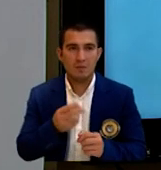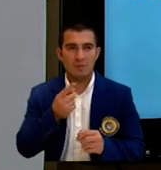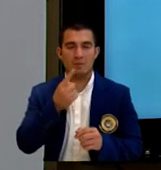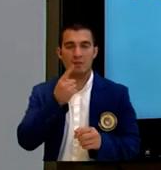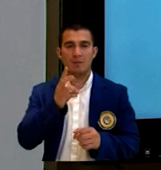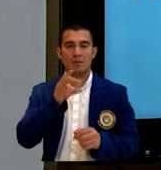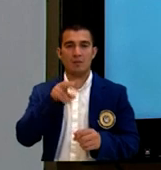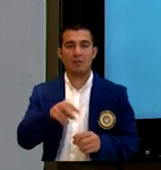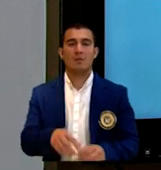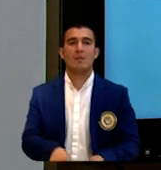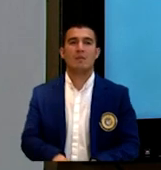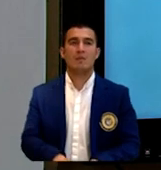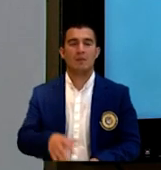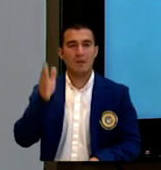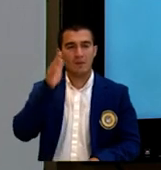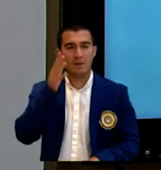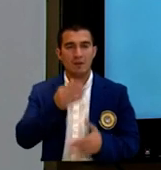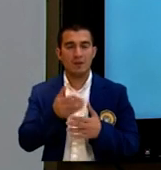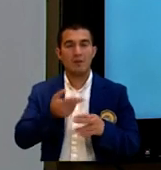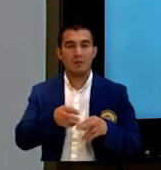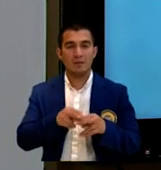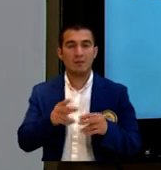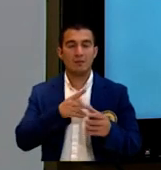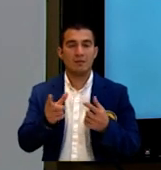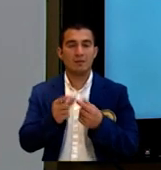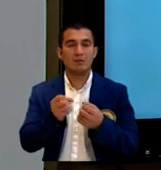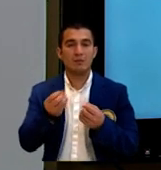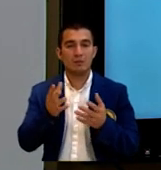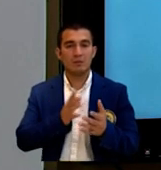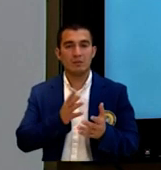mol vodorodning massasi esa 2 gram.